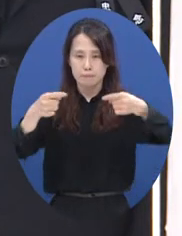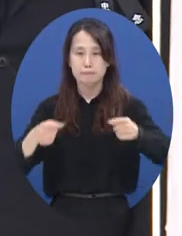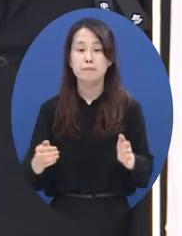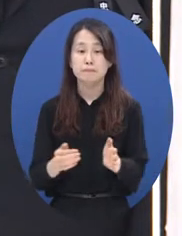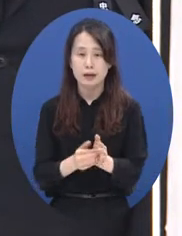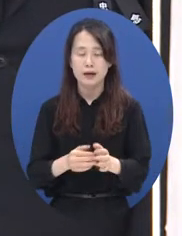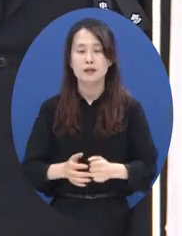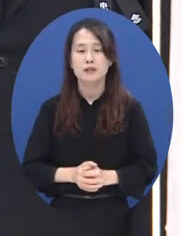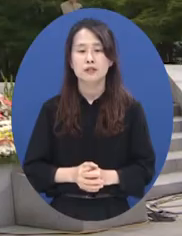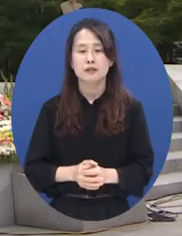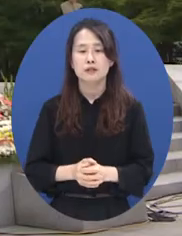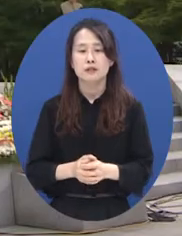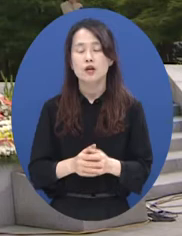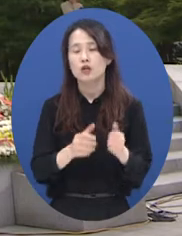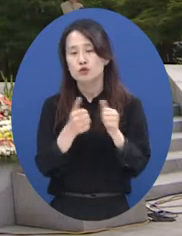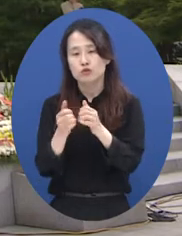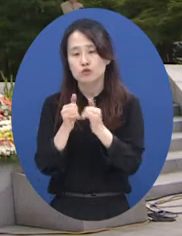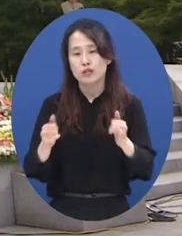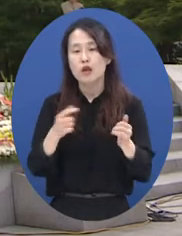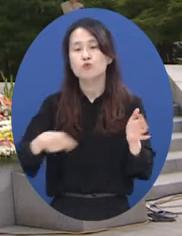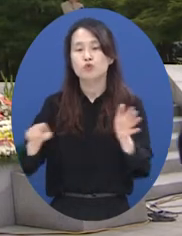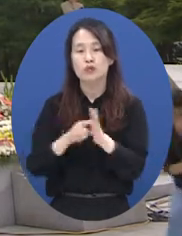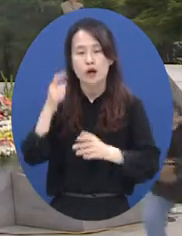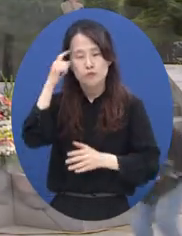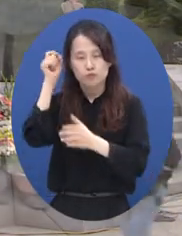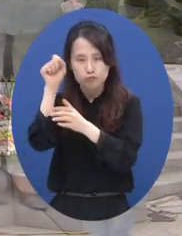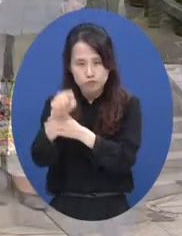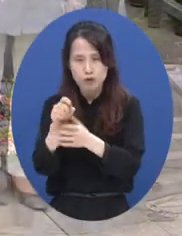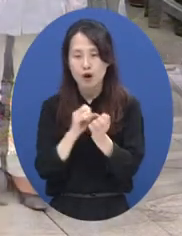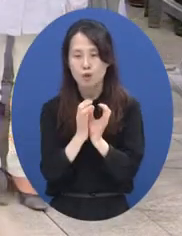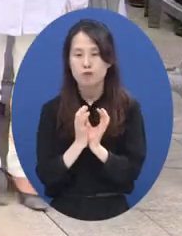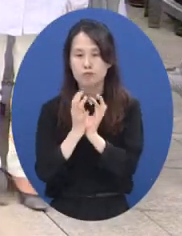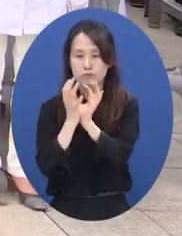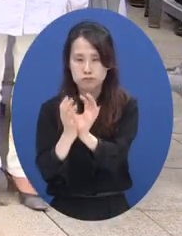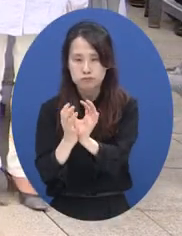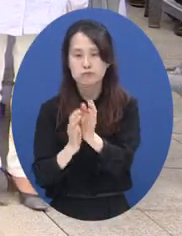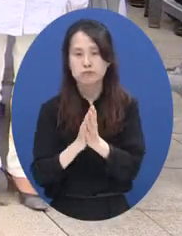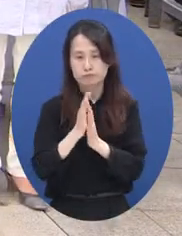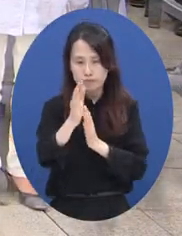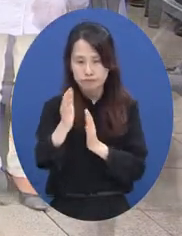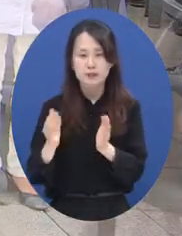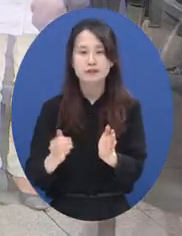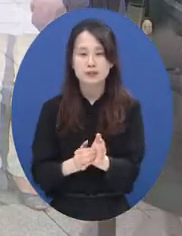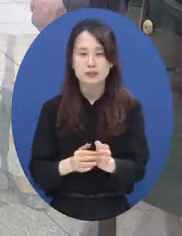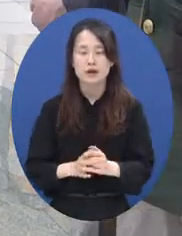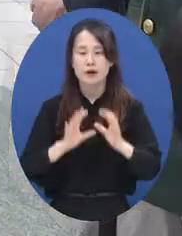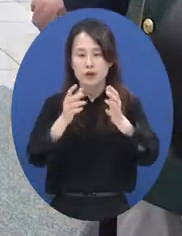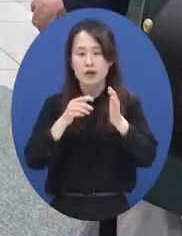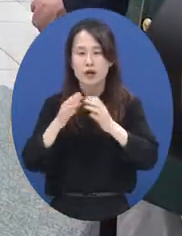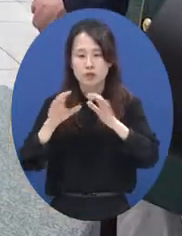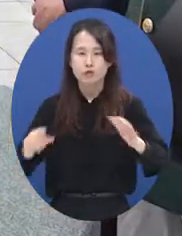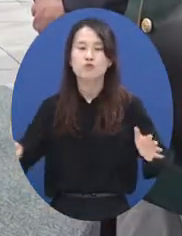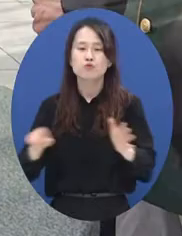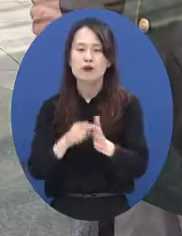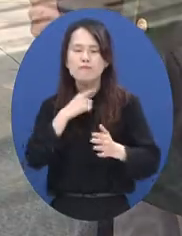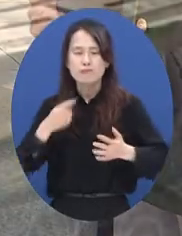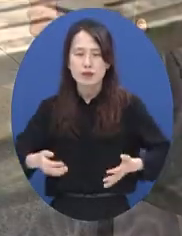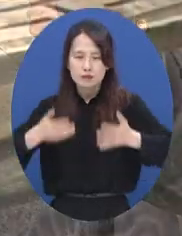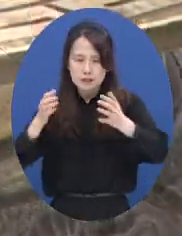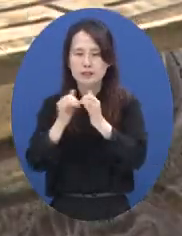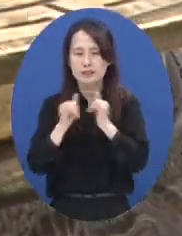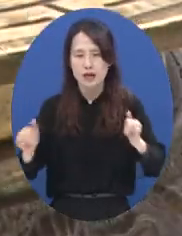자리했습니다. 순국선열의 넋을 기리기 위한 묵념과 헌화 행렬이 차례로 이어졌고 나라와 이웃에 헌신한